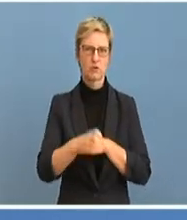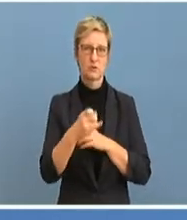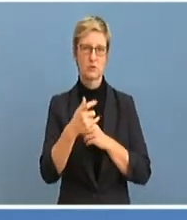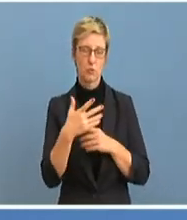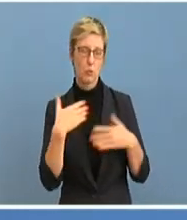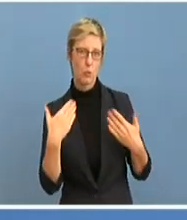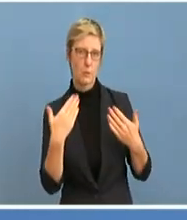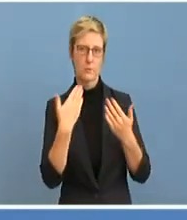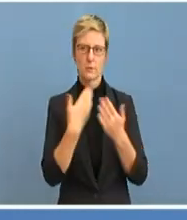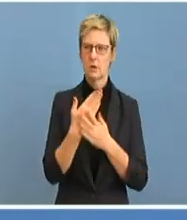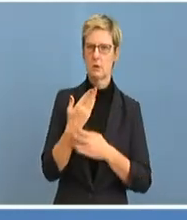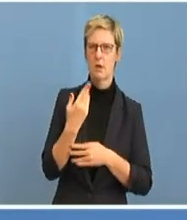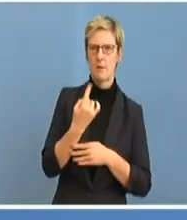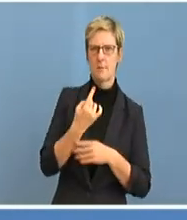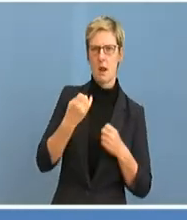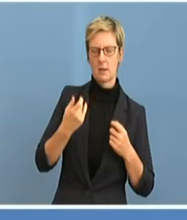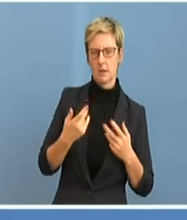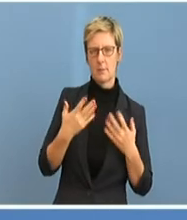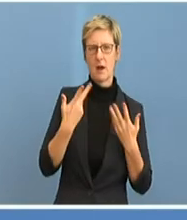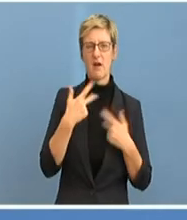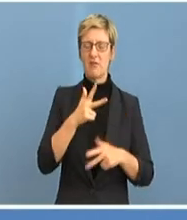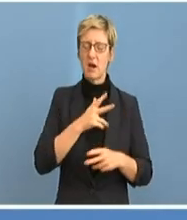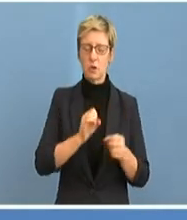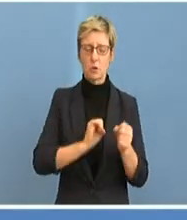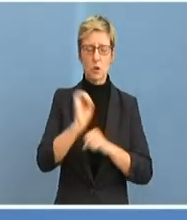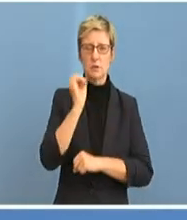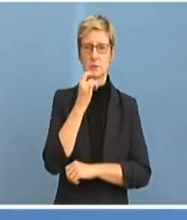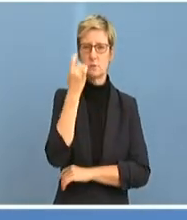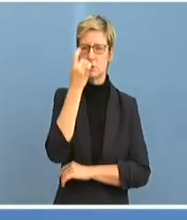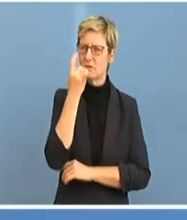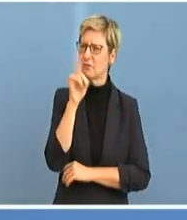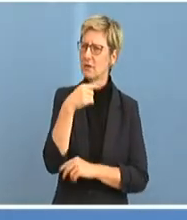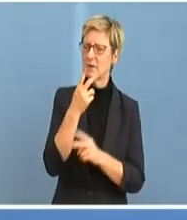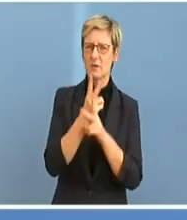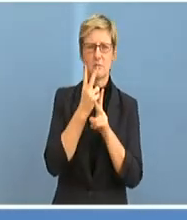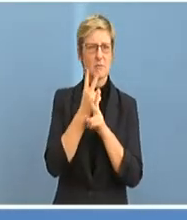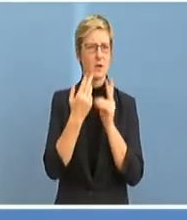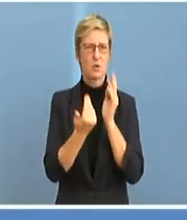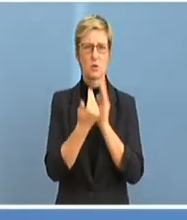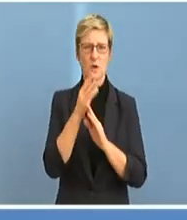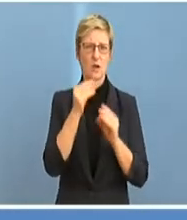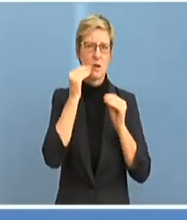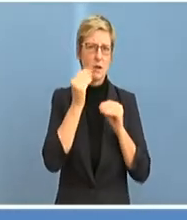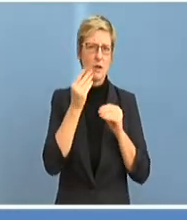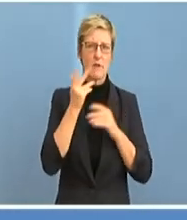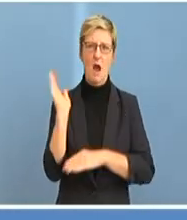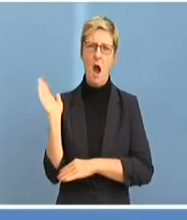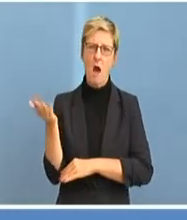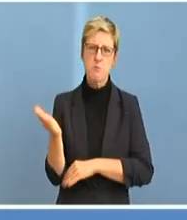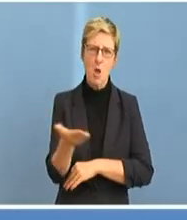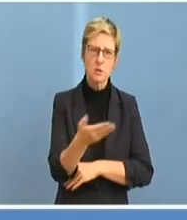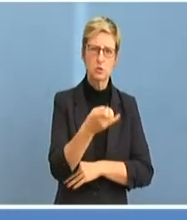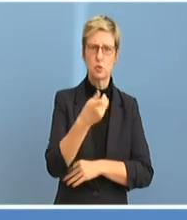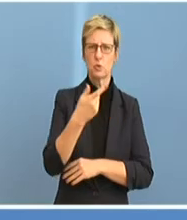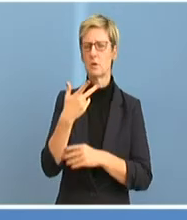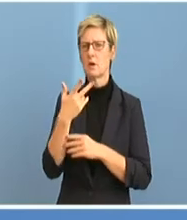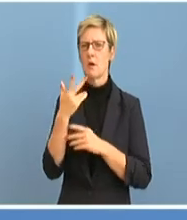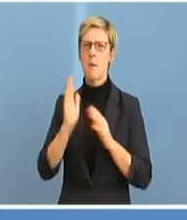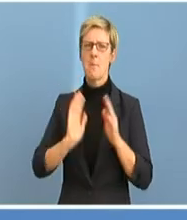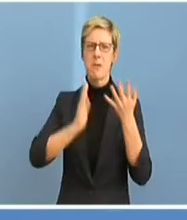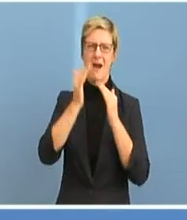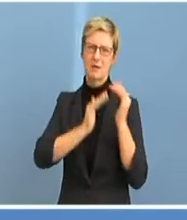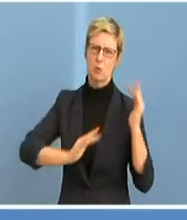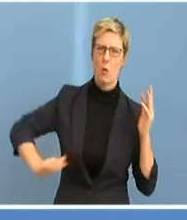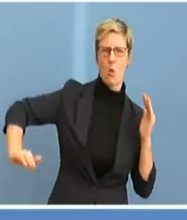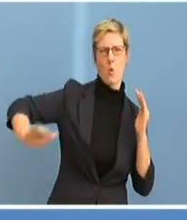gesagt habe. Wir sehen mit ganz großer Sorge, und wir erfahren ja auch ständig neue Zahlen von Abholzung, von Brandrodungen